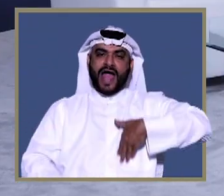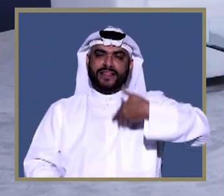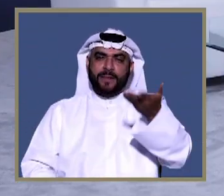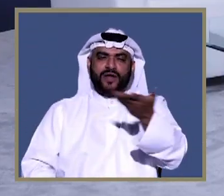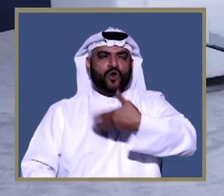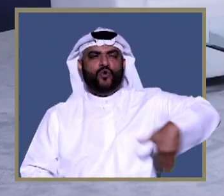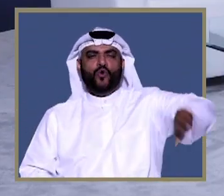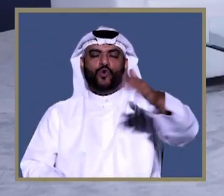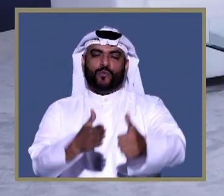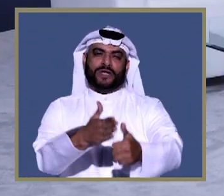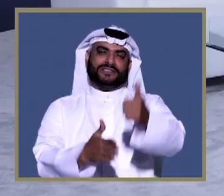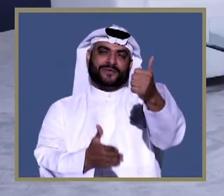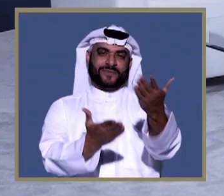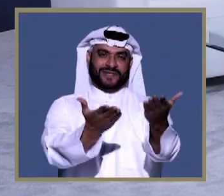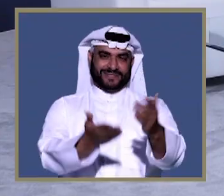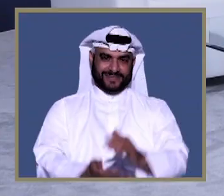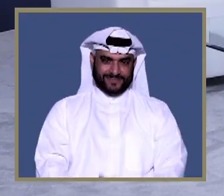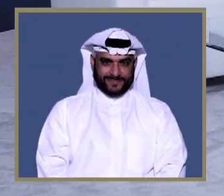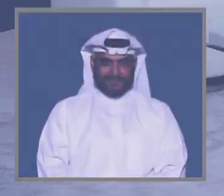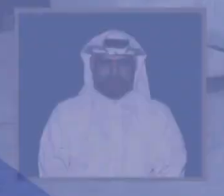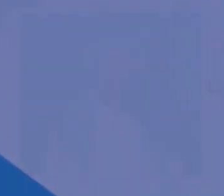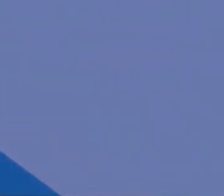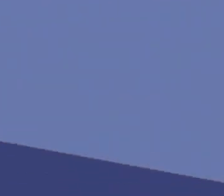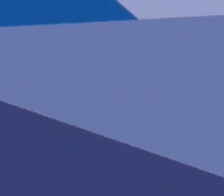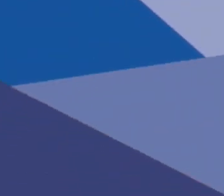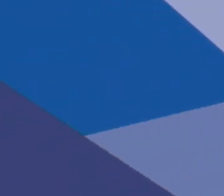الله وبركاته. أتمنى التوفيق للجميع إن شاء الله.